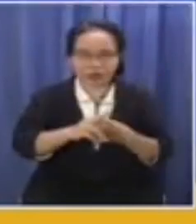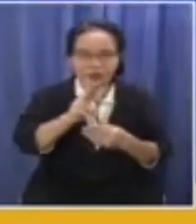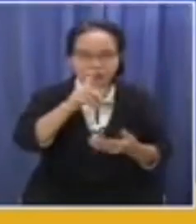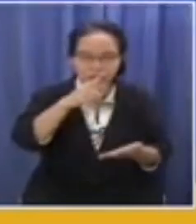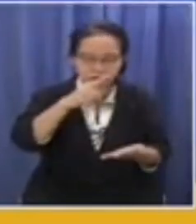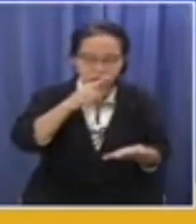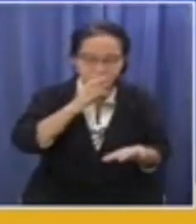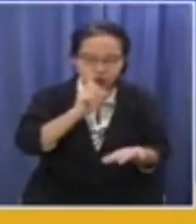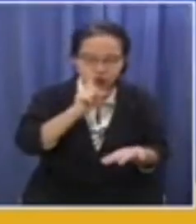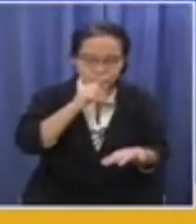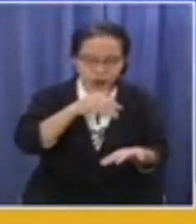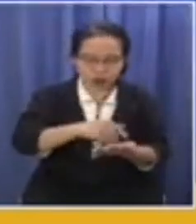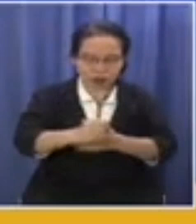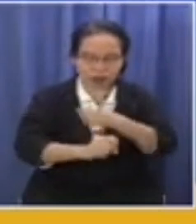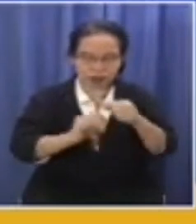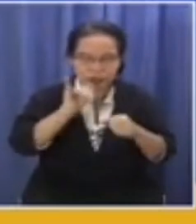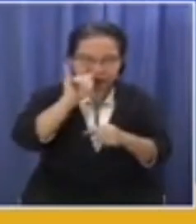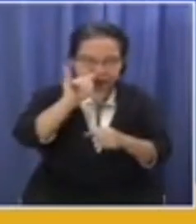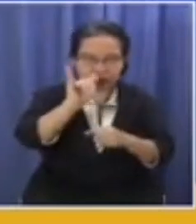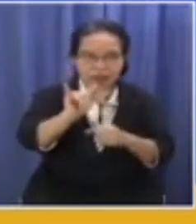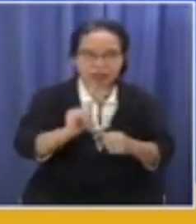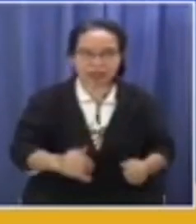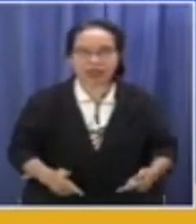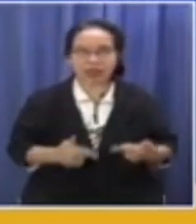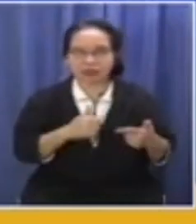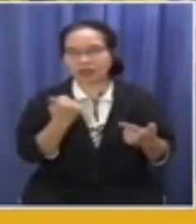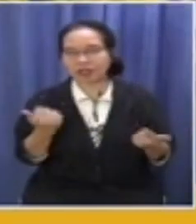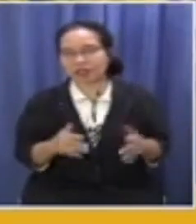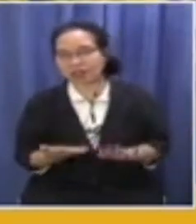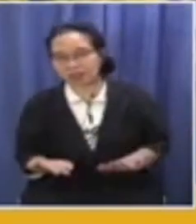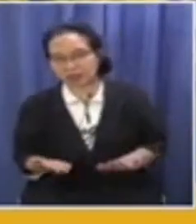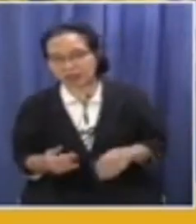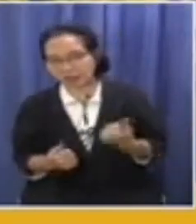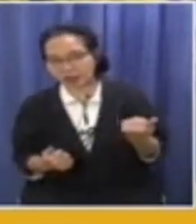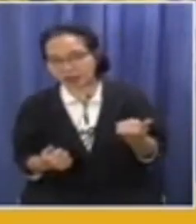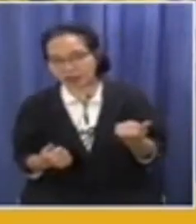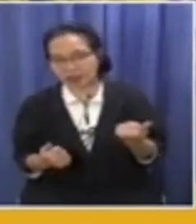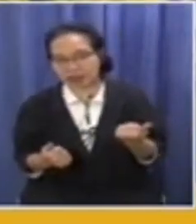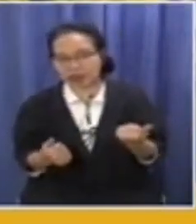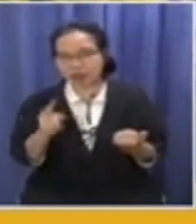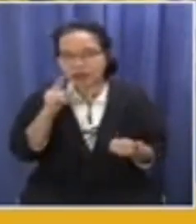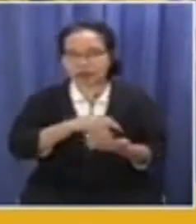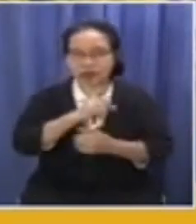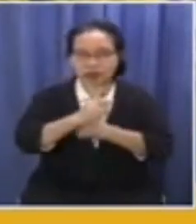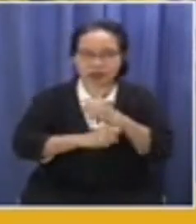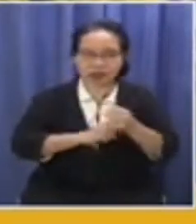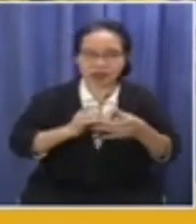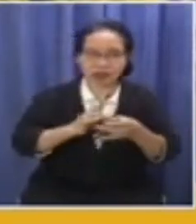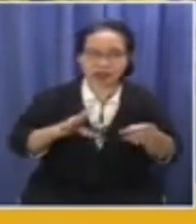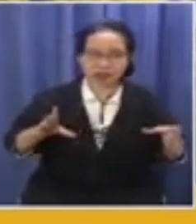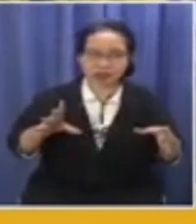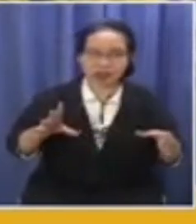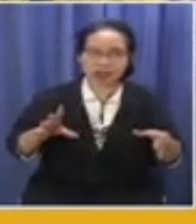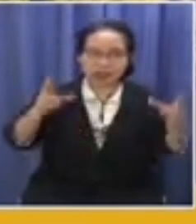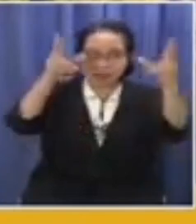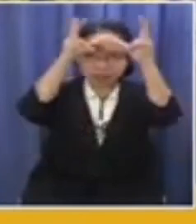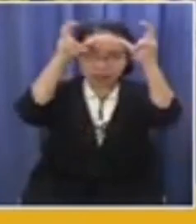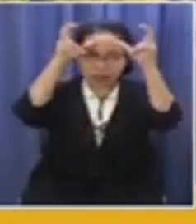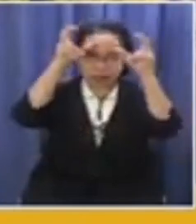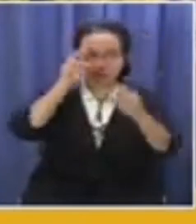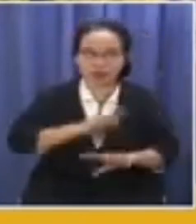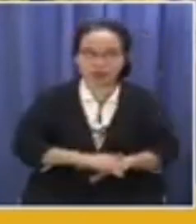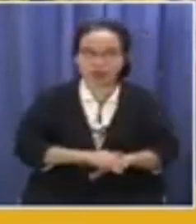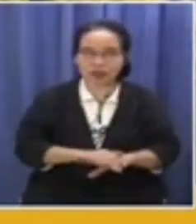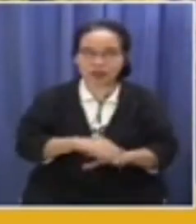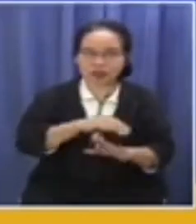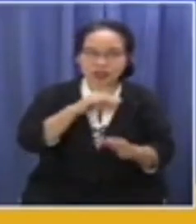1,000 taon mabubuhay uli yung ibang patay at pagkaraan sa libong taon pawawalan si Satanas doun sa